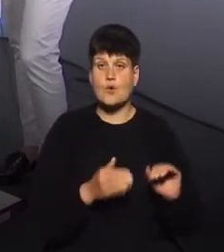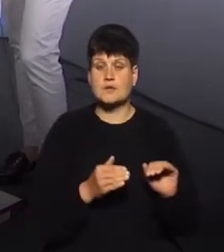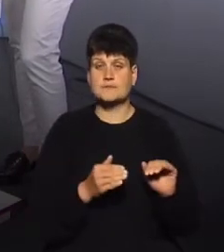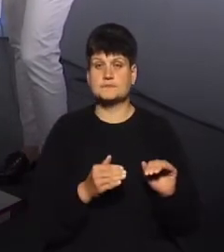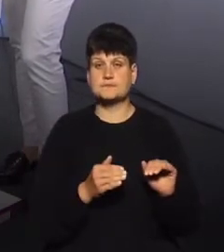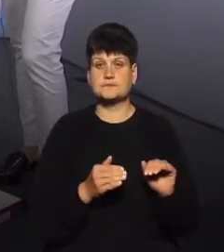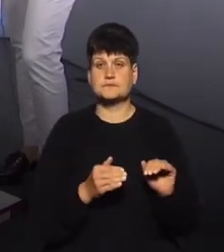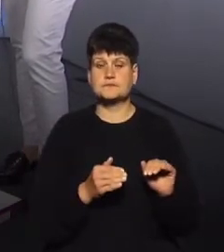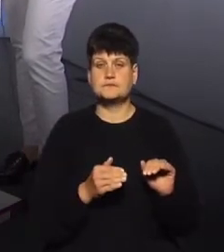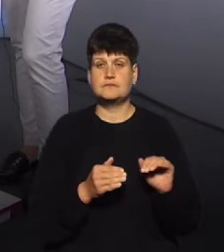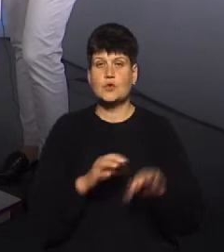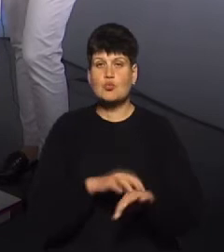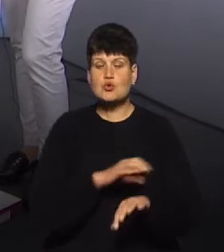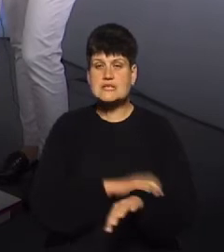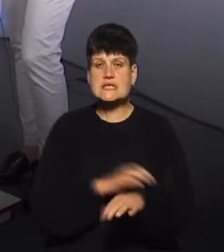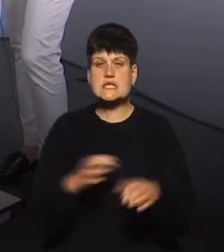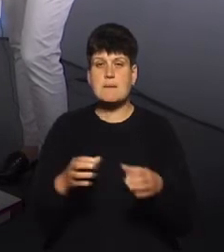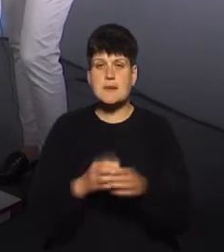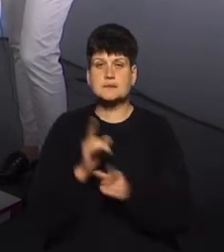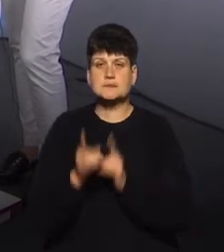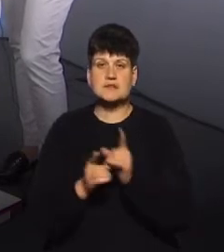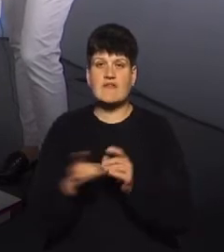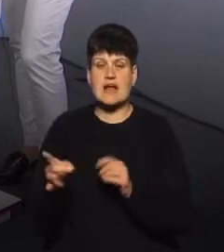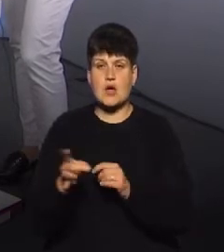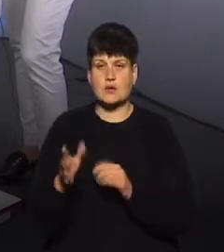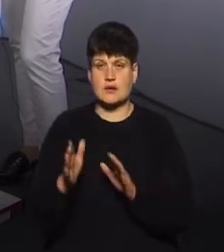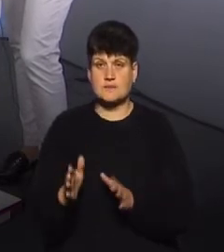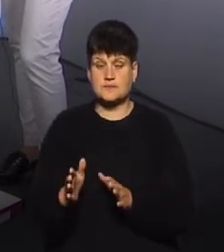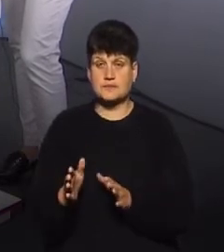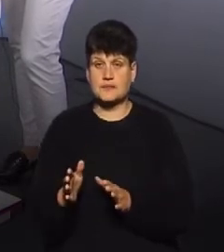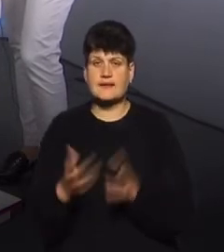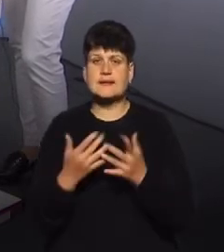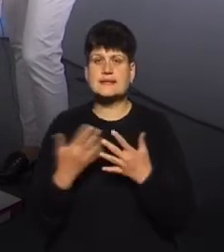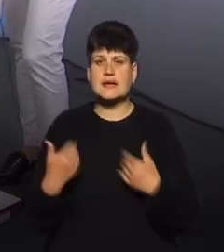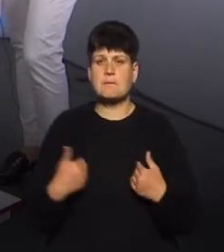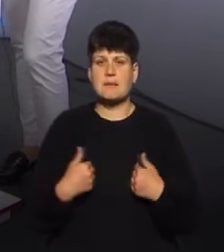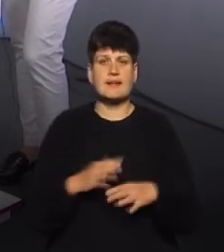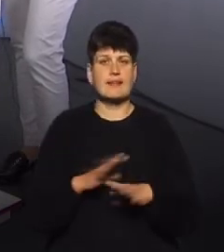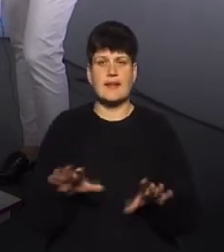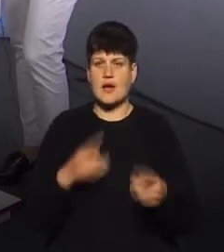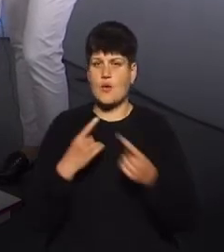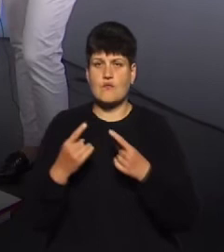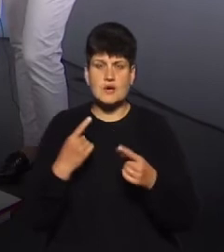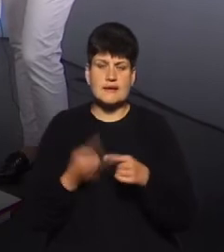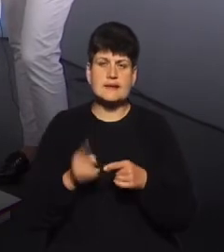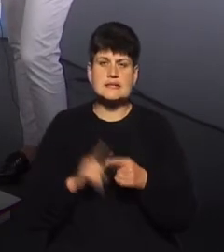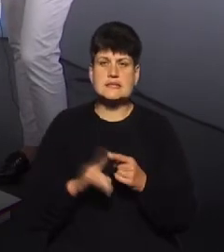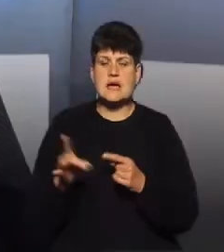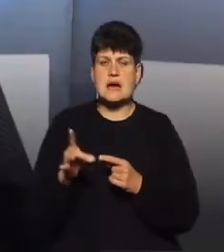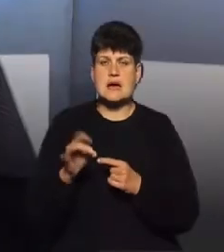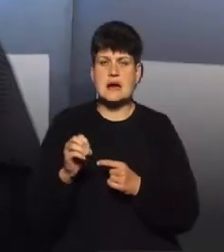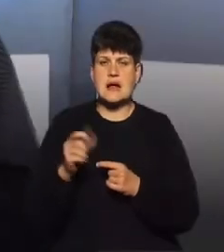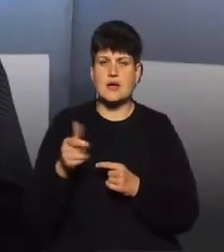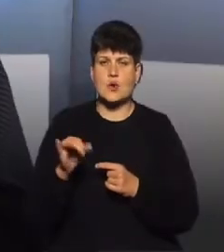комуністична партія трансформувалась в регіонали. І скільки б ми не говорили, і ці регіонали, там було багато